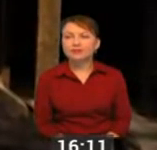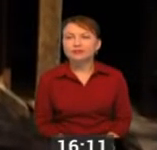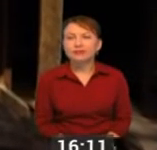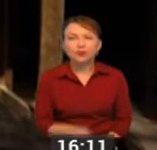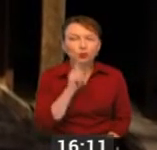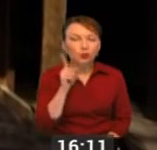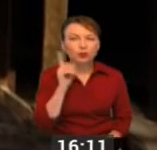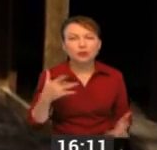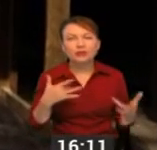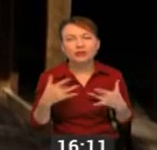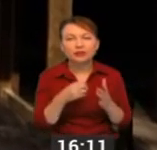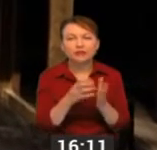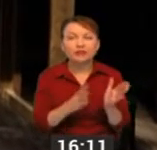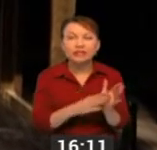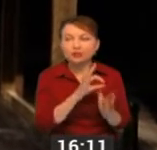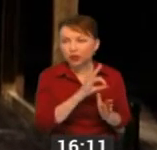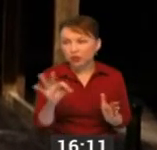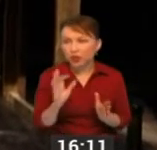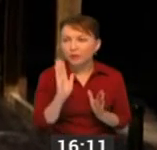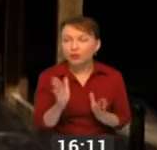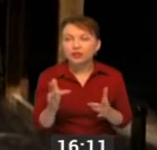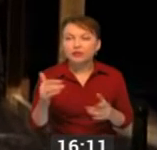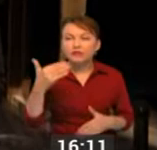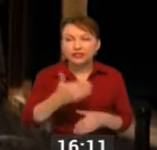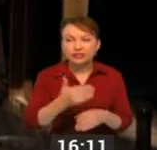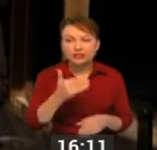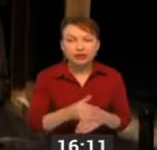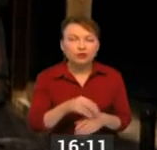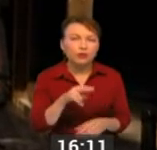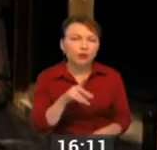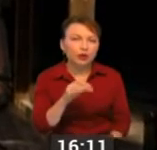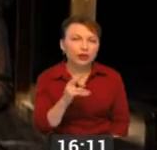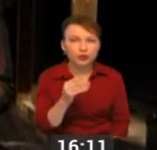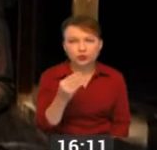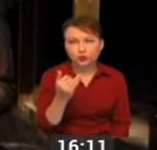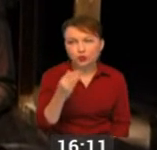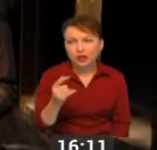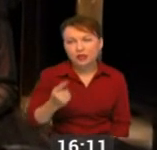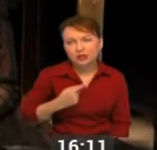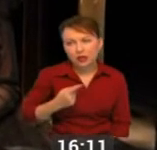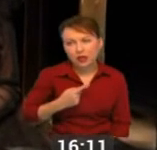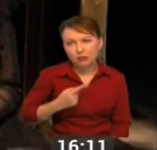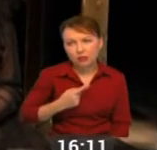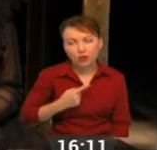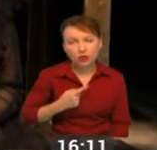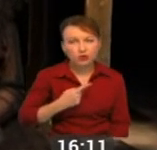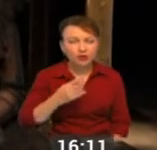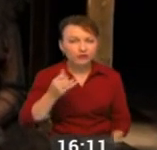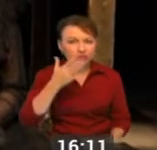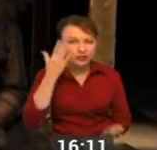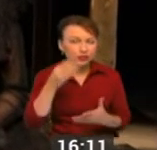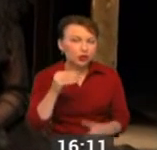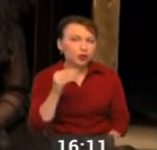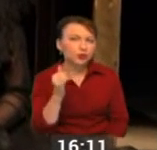У молодому театрі о 19:00 відбудеться вистава «Фрекен Жулі». Самотня та збуджена ніччю танців і веселощів